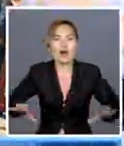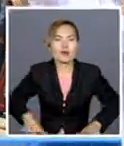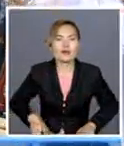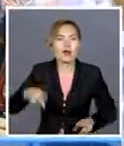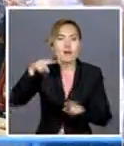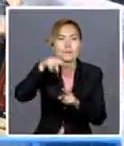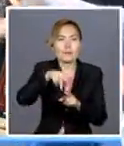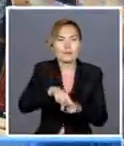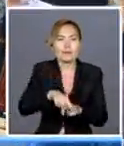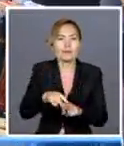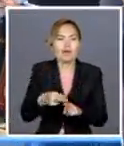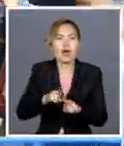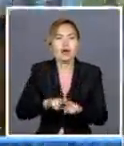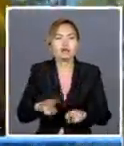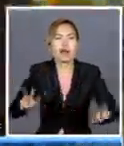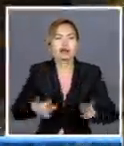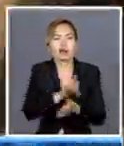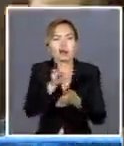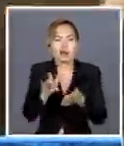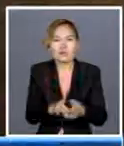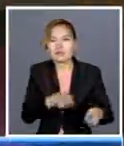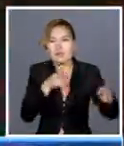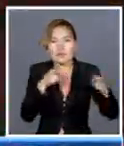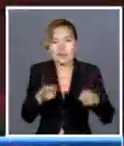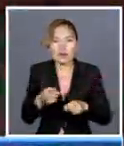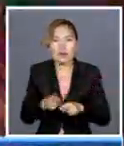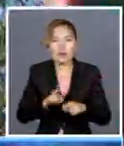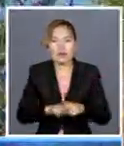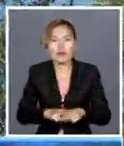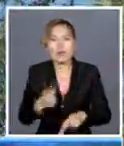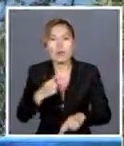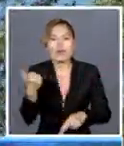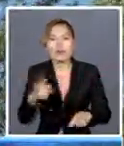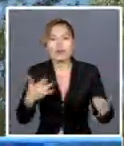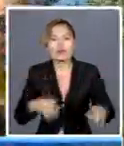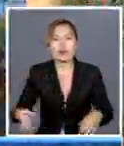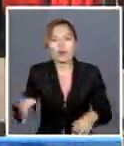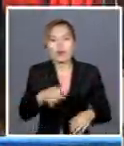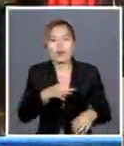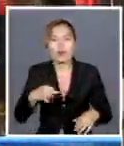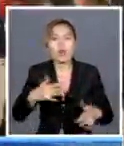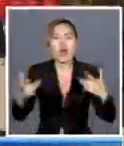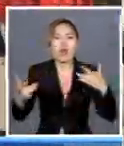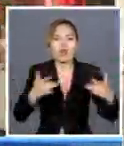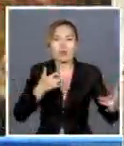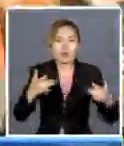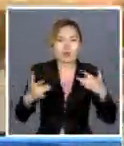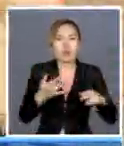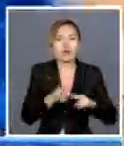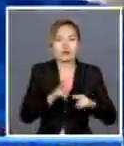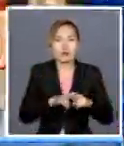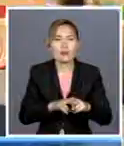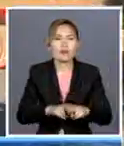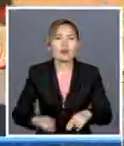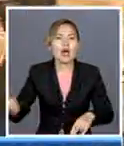көш көне үрдісті жалғастыру мақсатында ұйымдастырылып отыр. Енді апта бойы Жамбыл облысынан келген өнерпаздар экспо қонақтары мен қала тұрғындарына